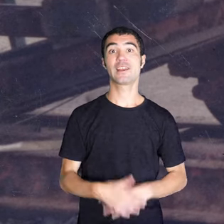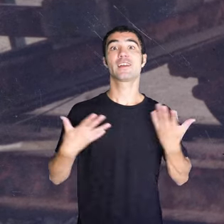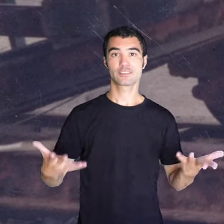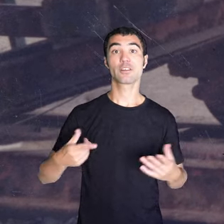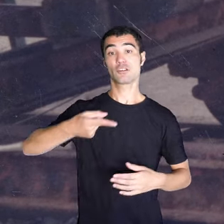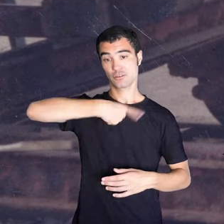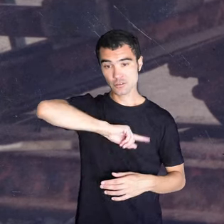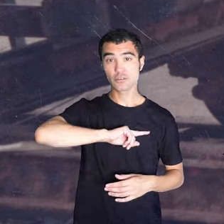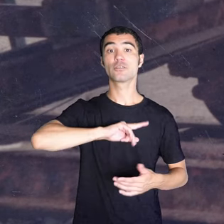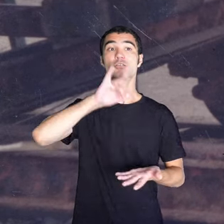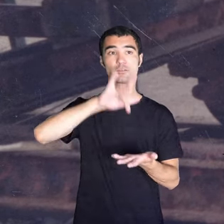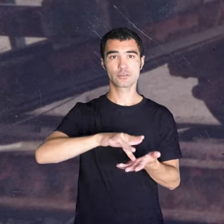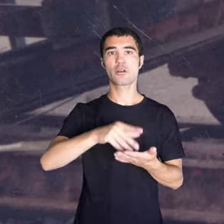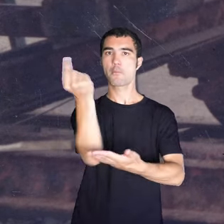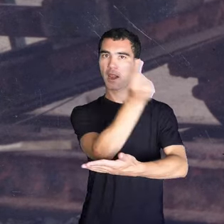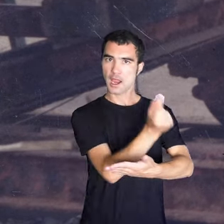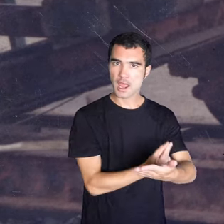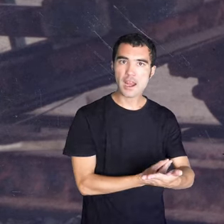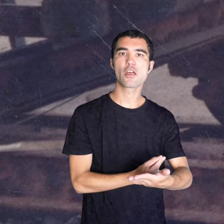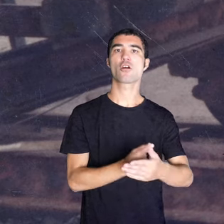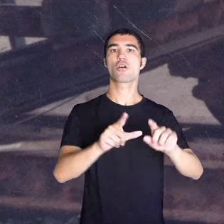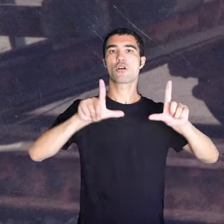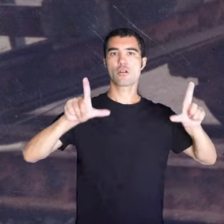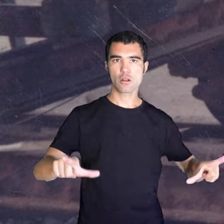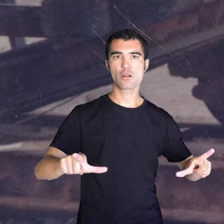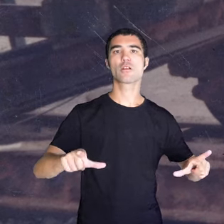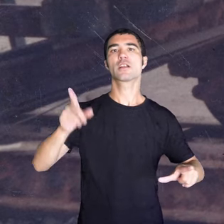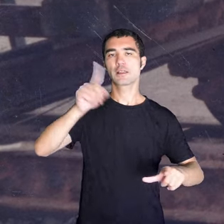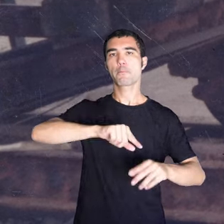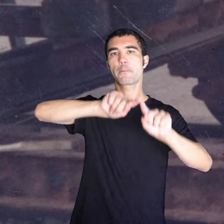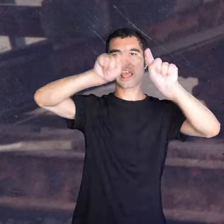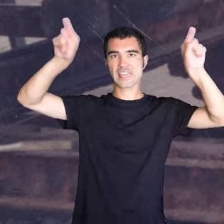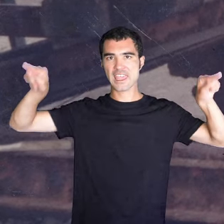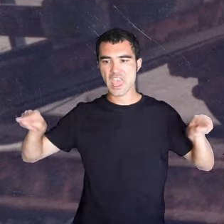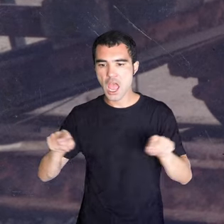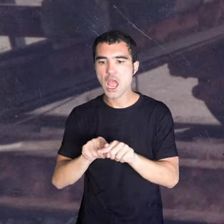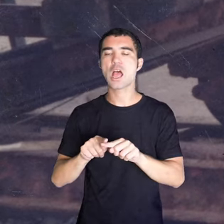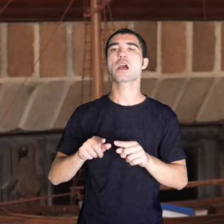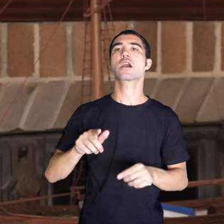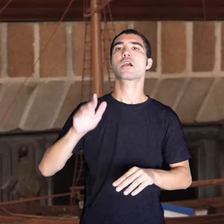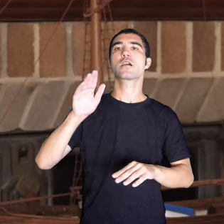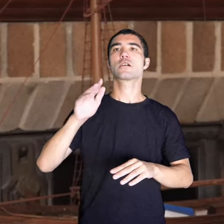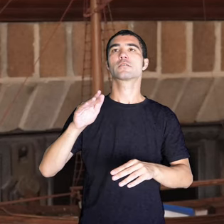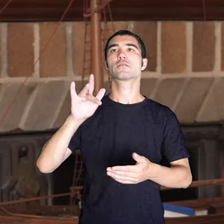fer també el plano i això i la plantilla